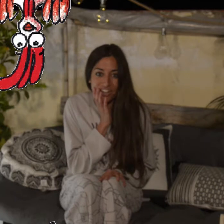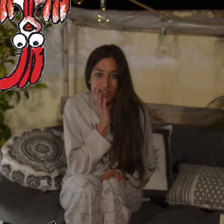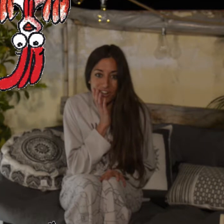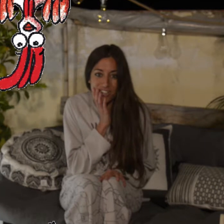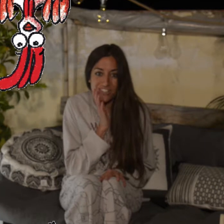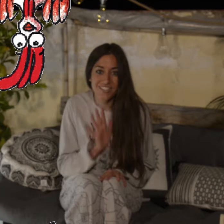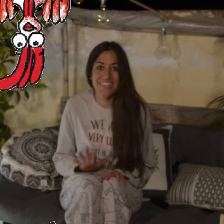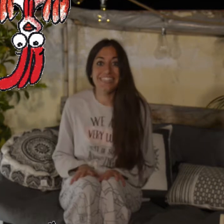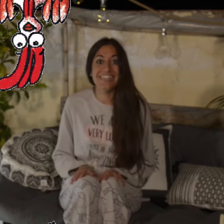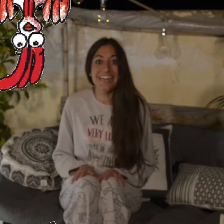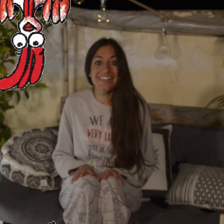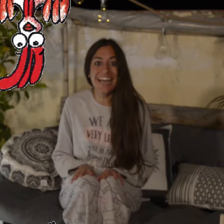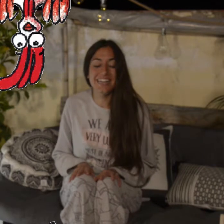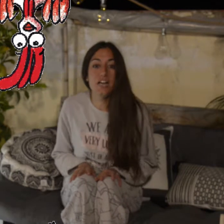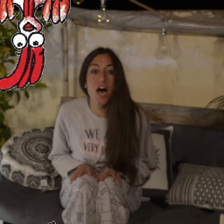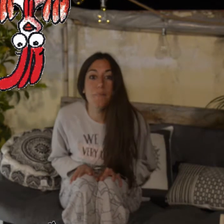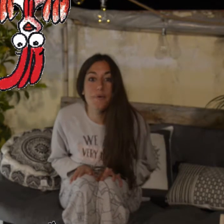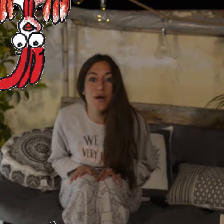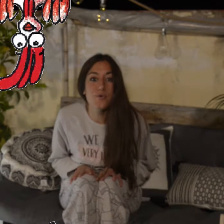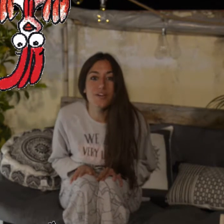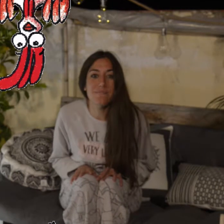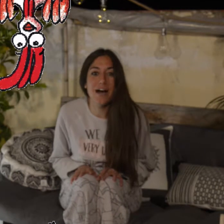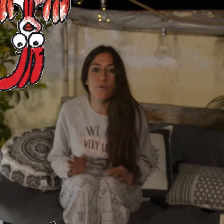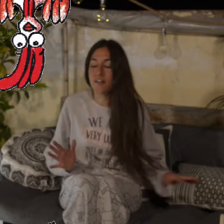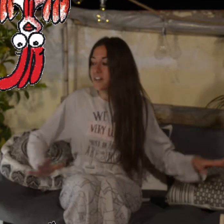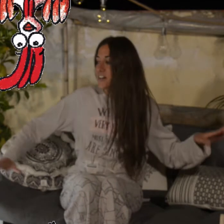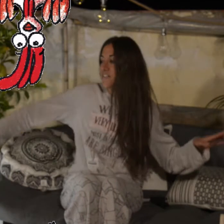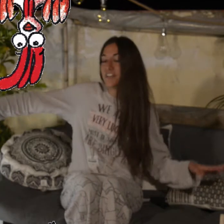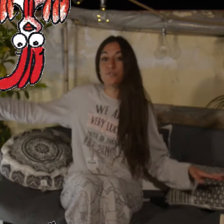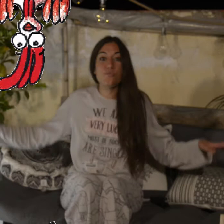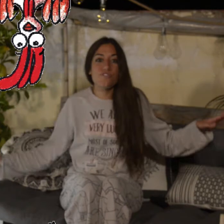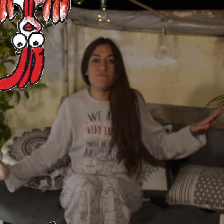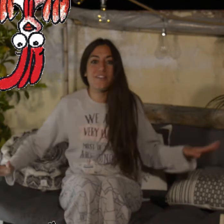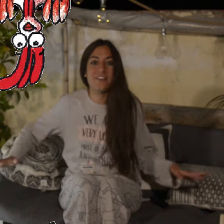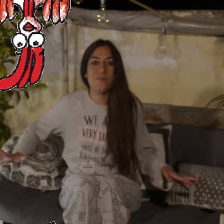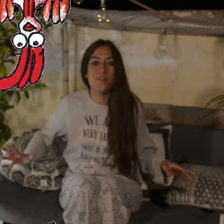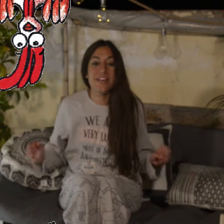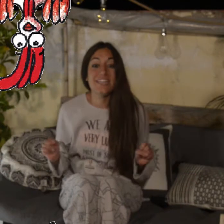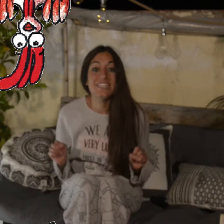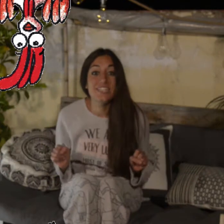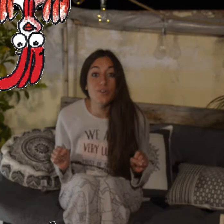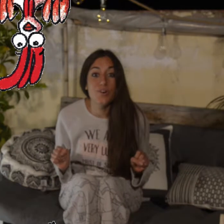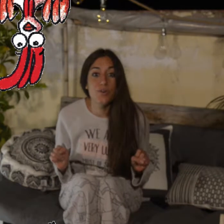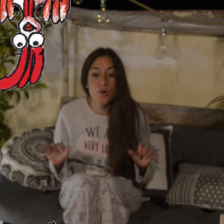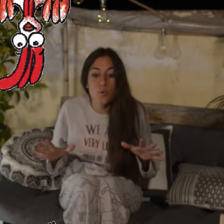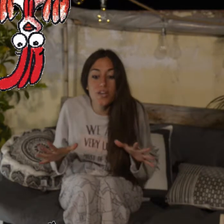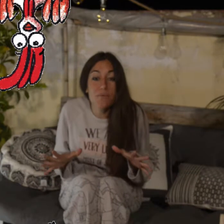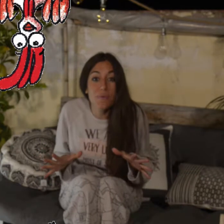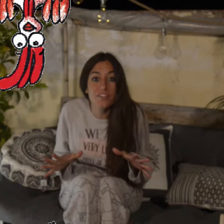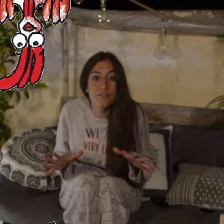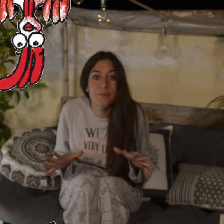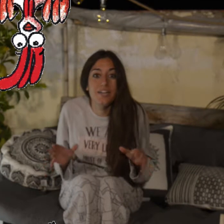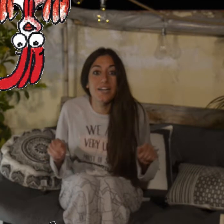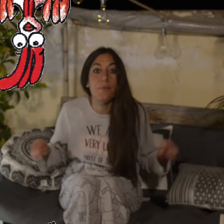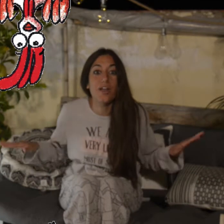cargols. De vegades ve un gripau que li agrada fer surf pel riu. I si no, un hipopòtam